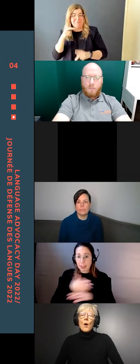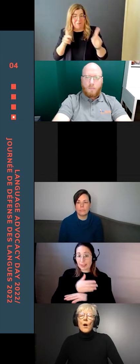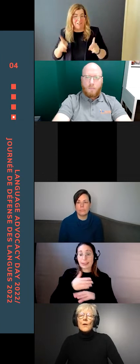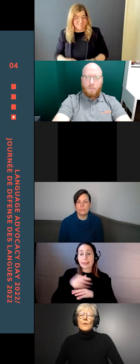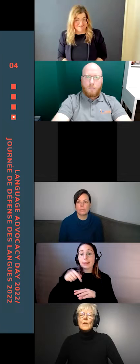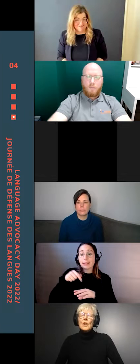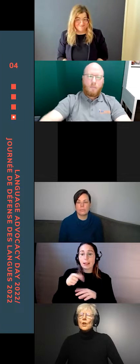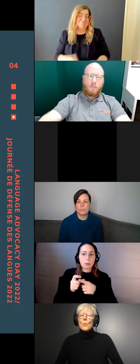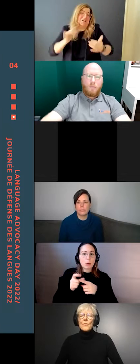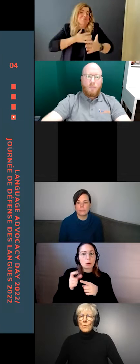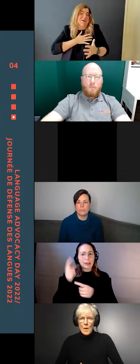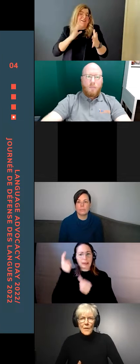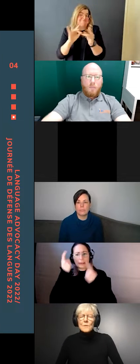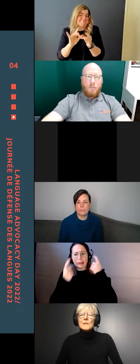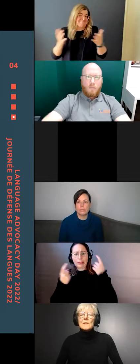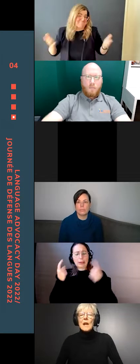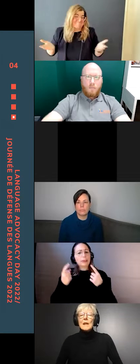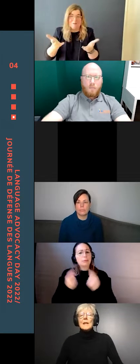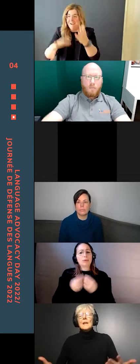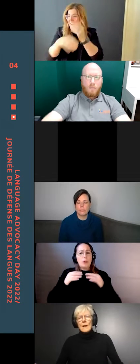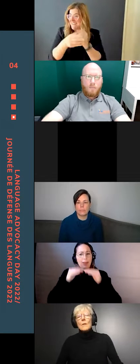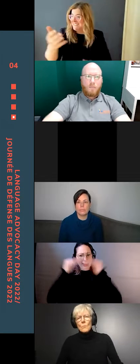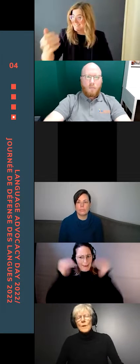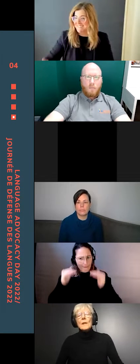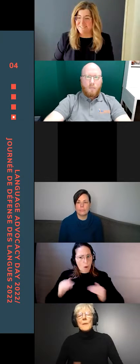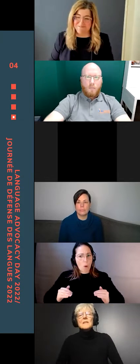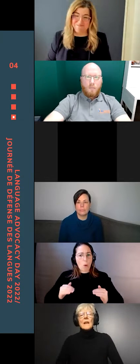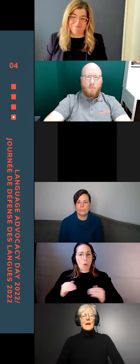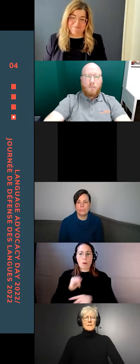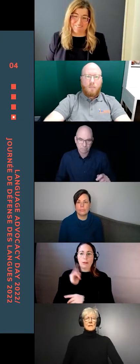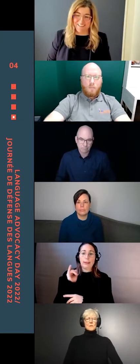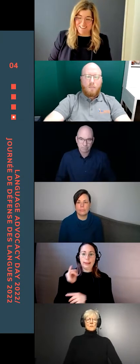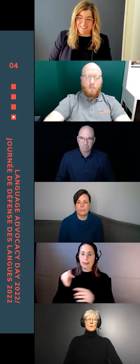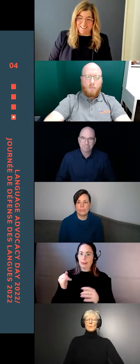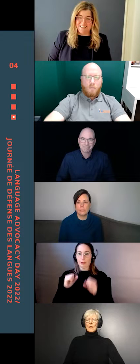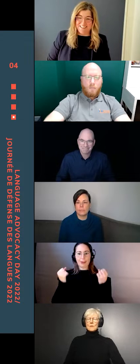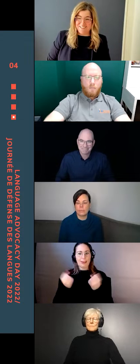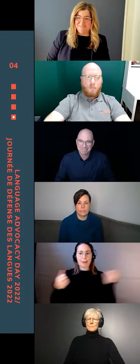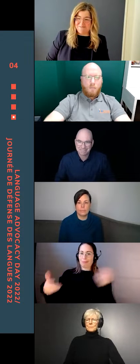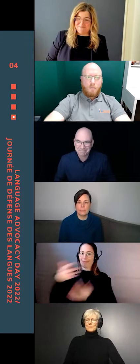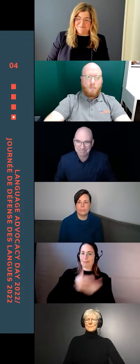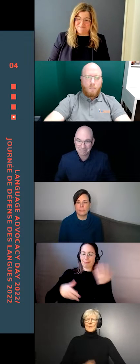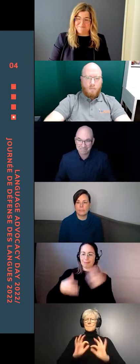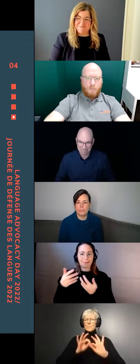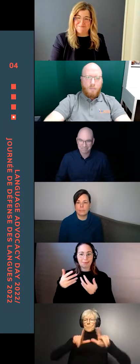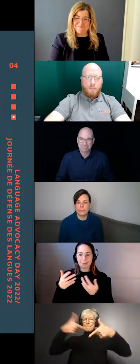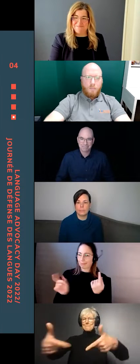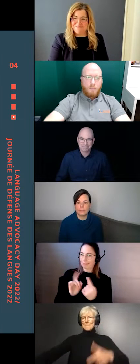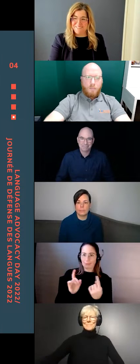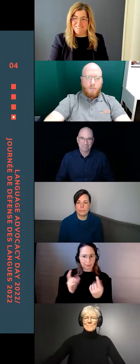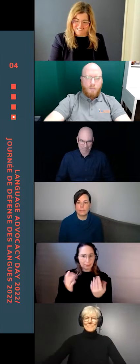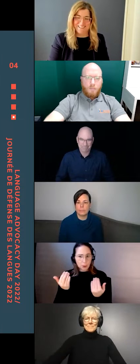santé. Donc, accès, c'est une question à plusieurs niveaux. Donc, quand on vit en société